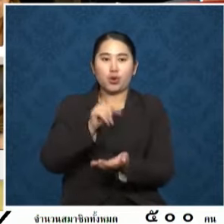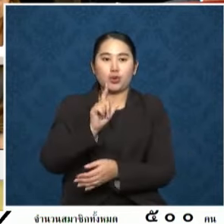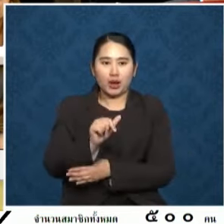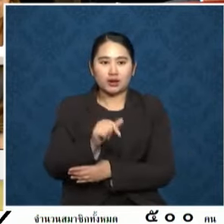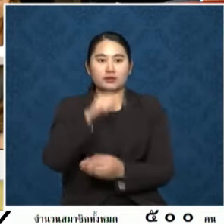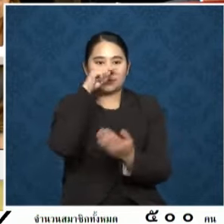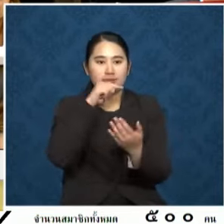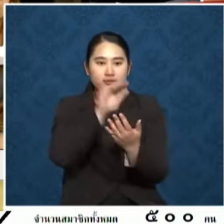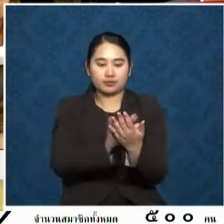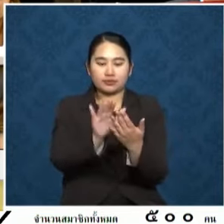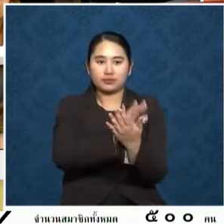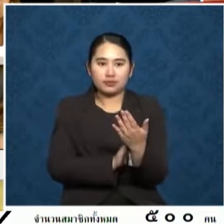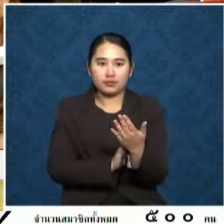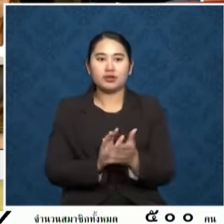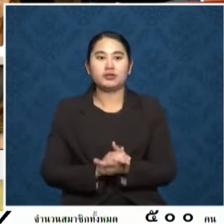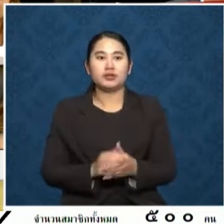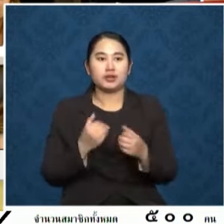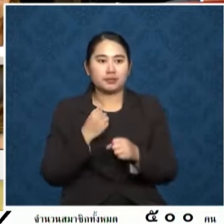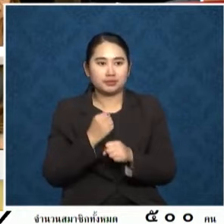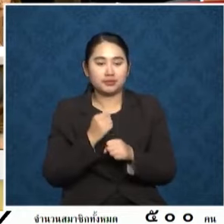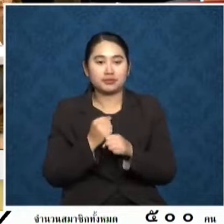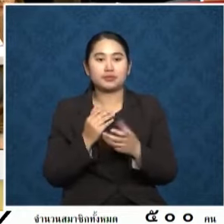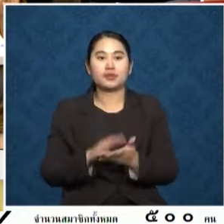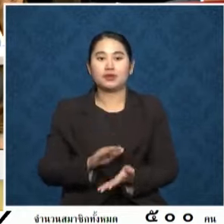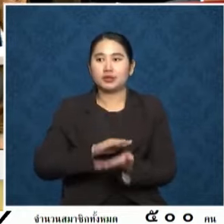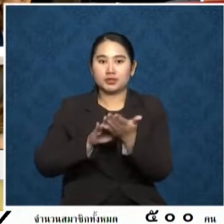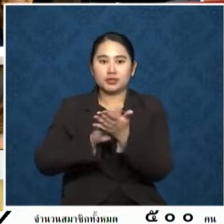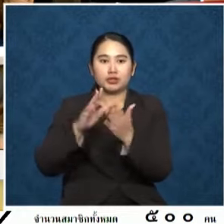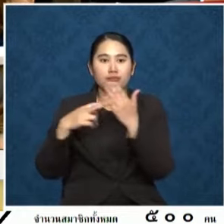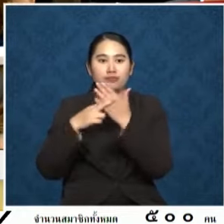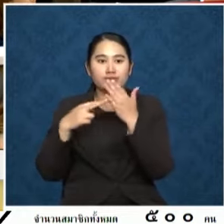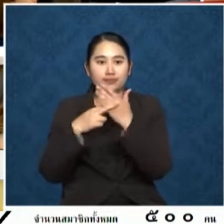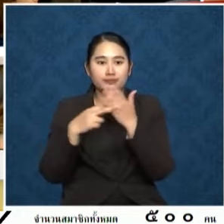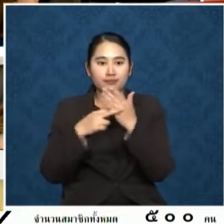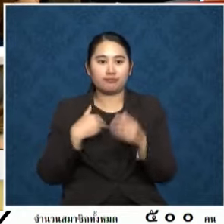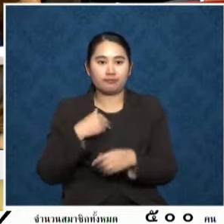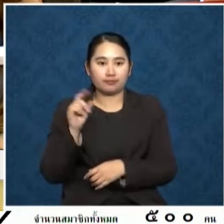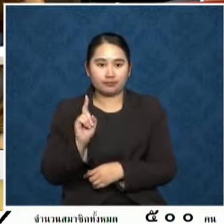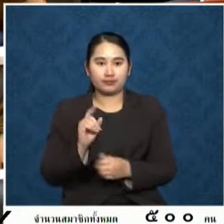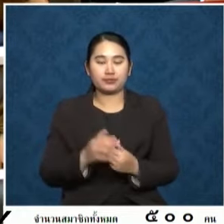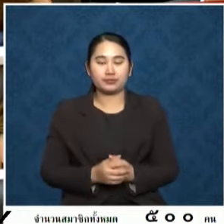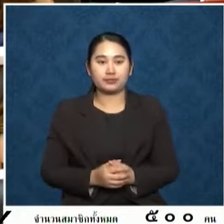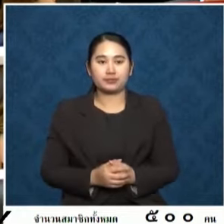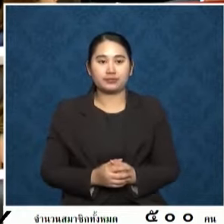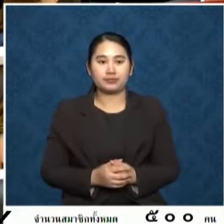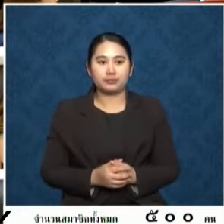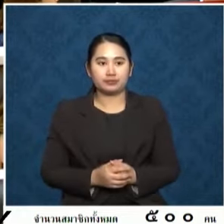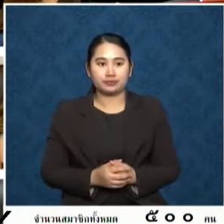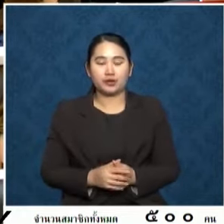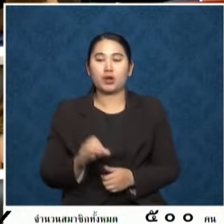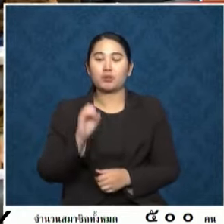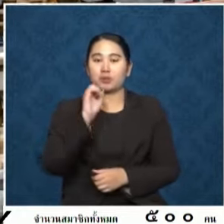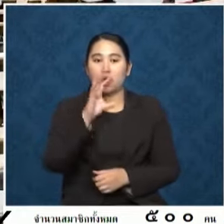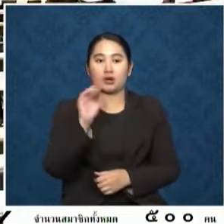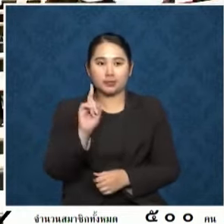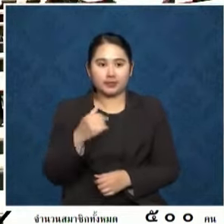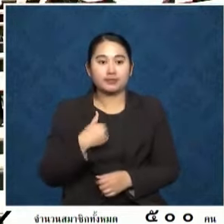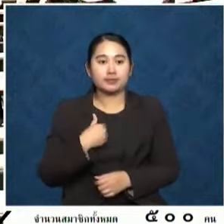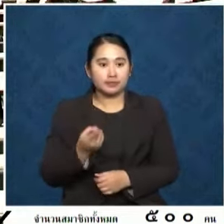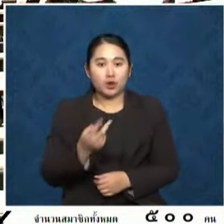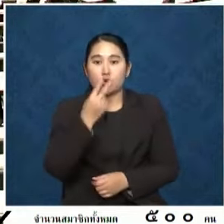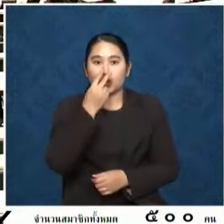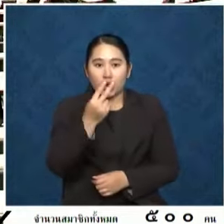านเมืองนี้เพื่อที่เราจะได้ ท่านประธานครับผมขออนุญาตครับในฐานะผู้ถูกพาดพิง ขอบคุณครับ เจตนา เชิญเชิญท่าน